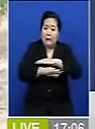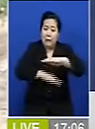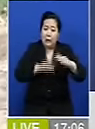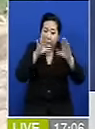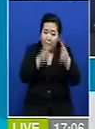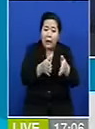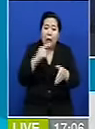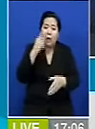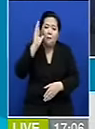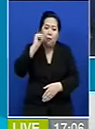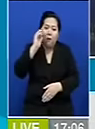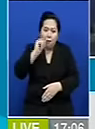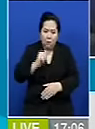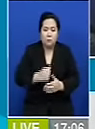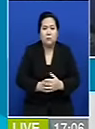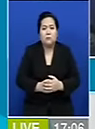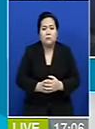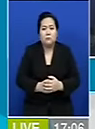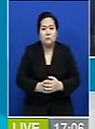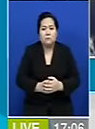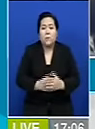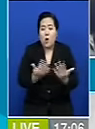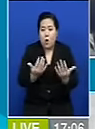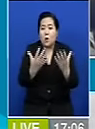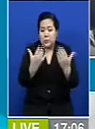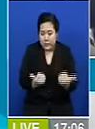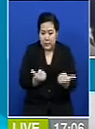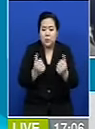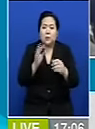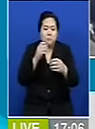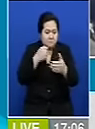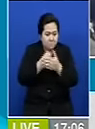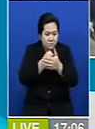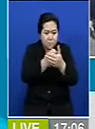าที่ตำรวจสรุปไปโดยหลักฐานไม่ชัดเจนนะคะก็ต้องมีการต่อสู้คดีกันในศาลต่อไปค่ะ